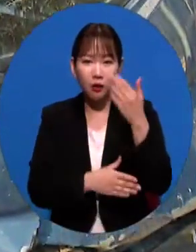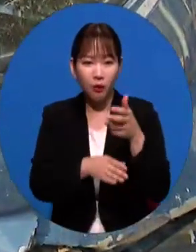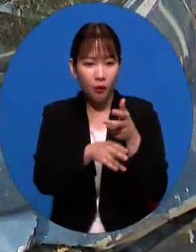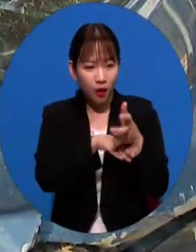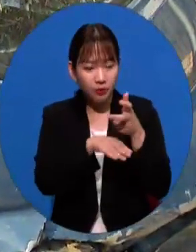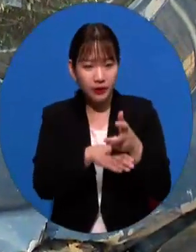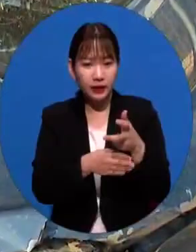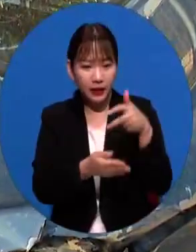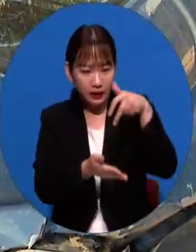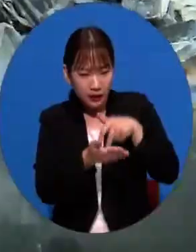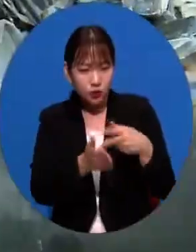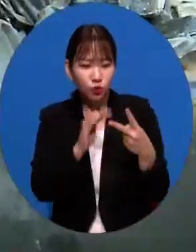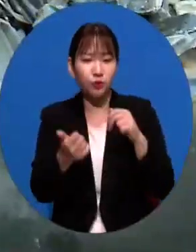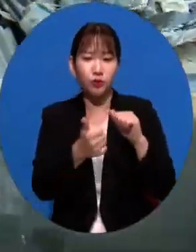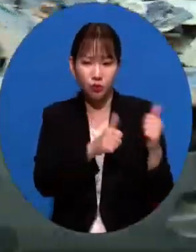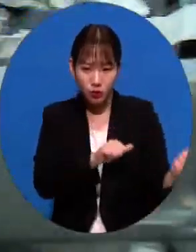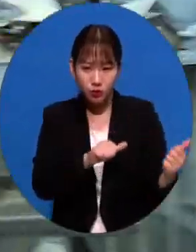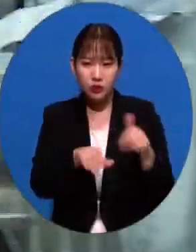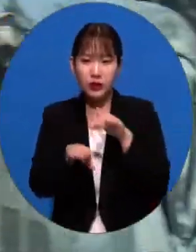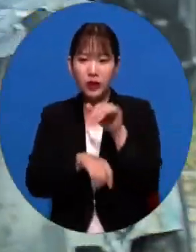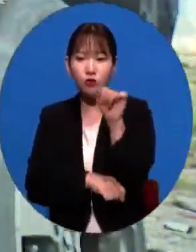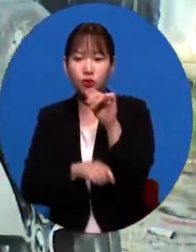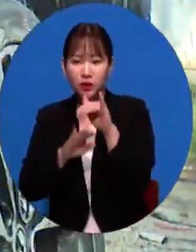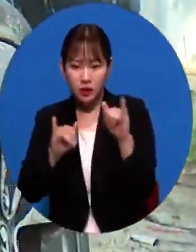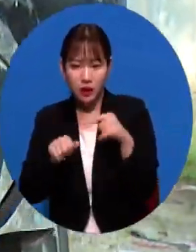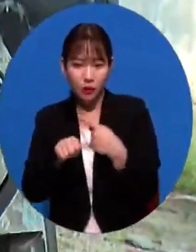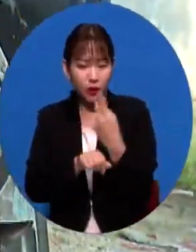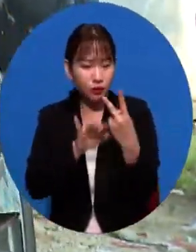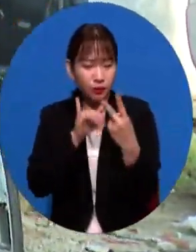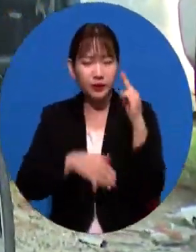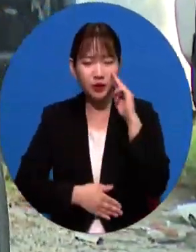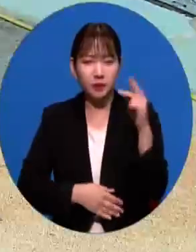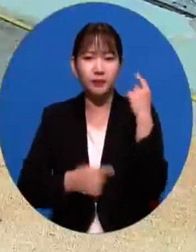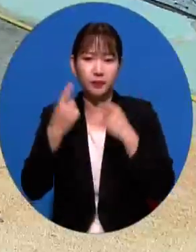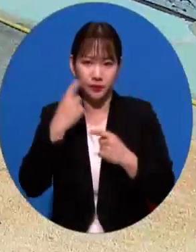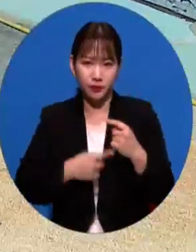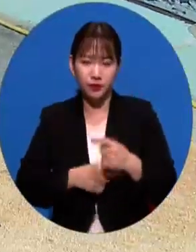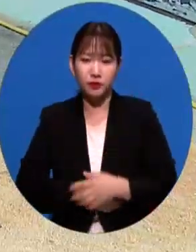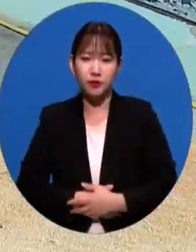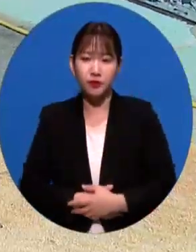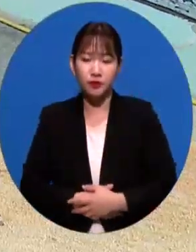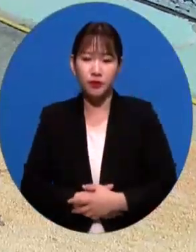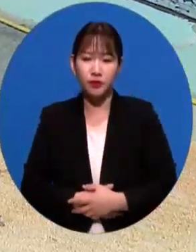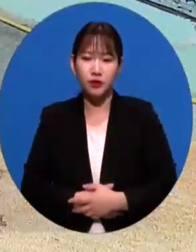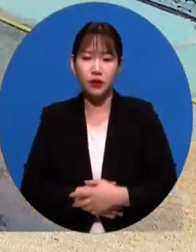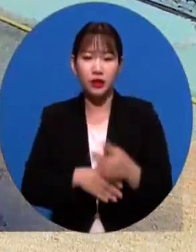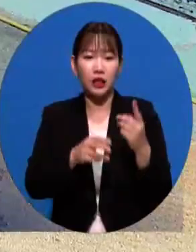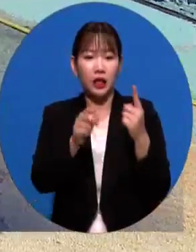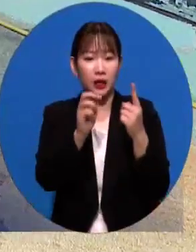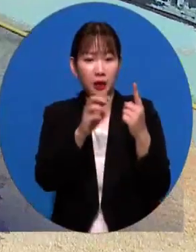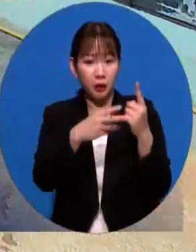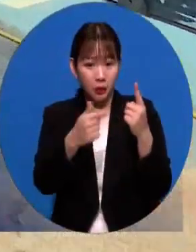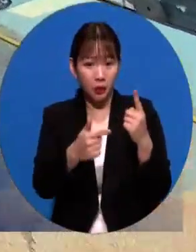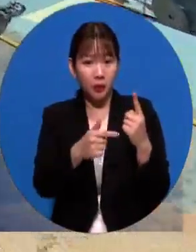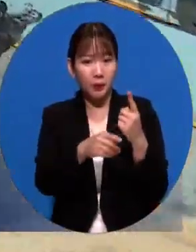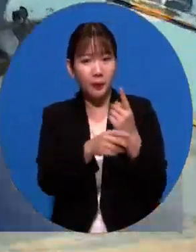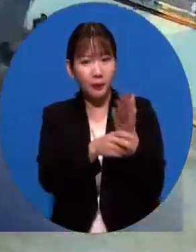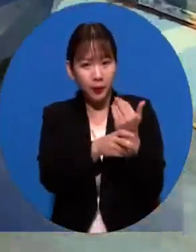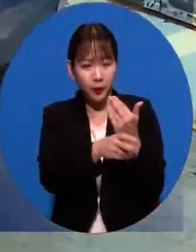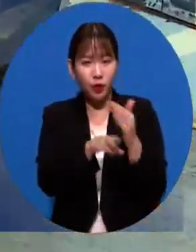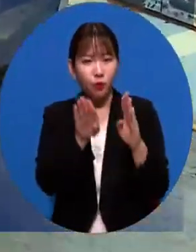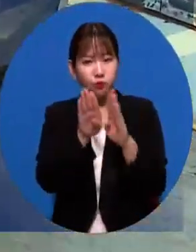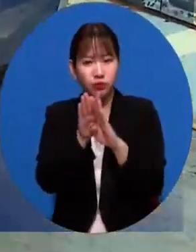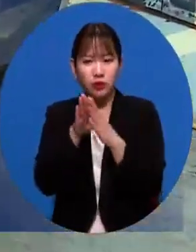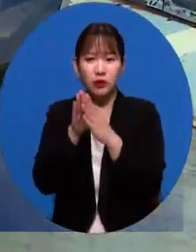화물차에 타고 있던 두 명이 숨졌고 승용차 운전자 등 두 명이 중상을 입었습니다. 1톤 포트가 문짝이 조수석 쪽이